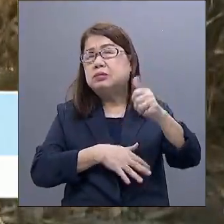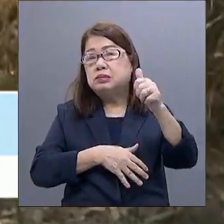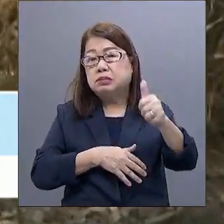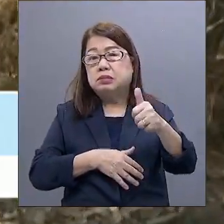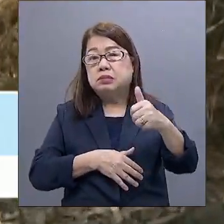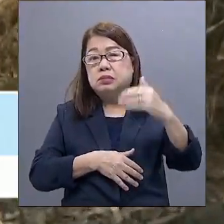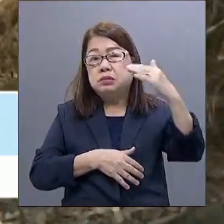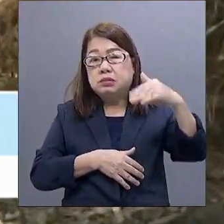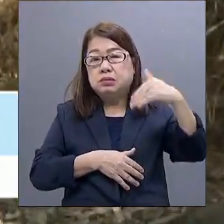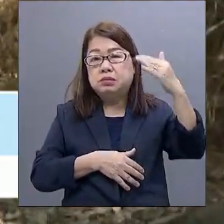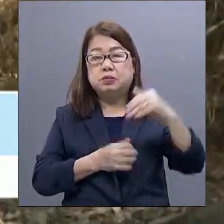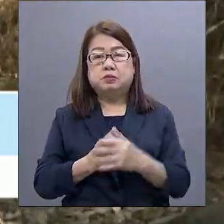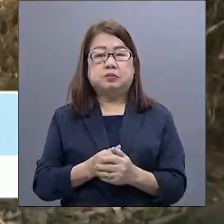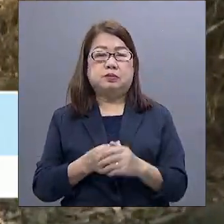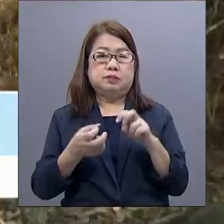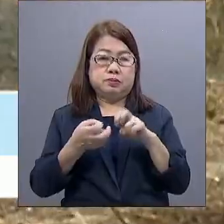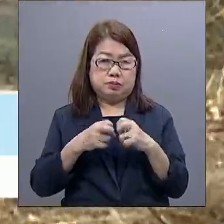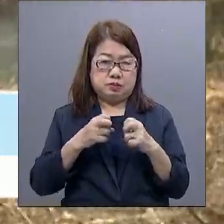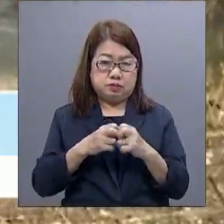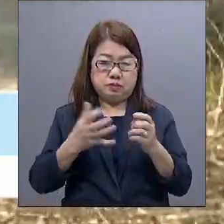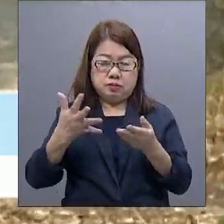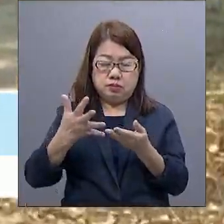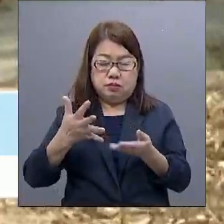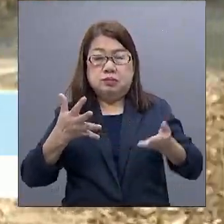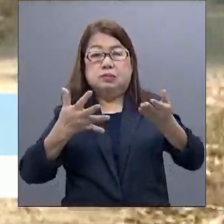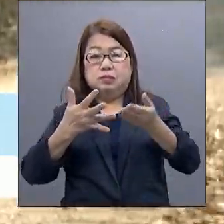ช็จะทำให้โต่ไป